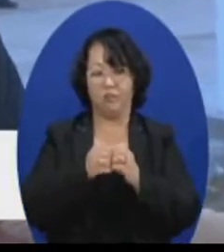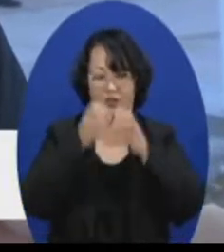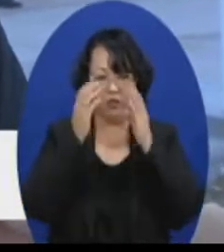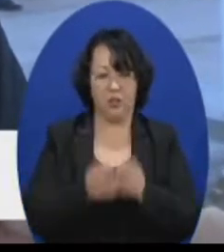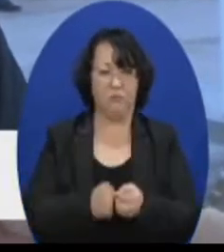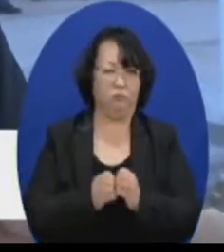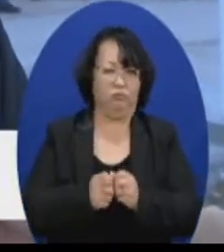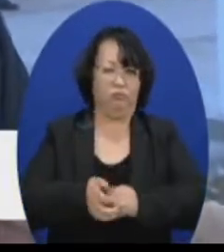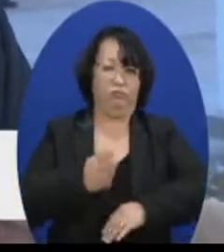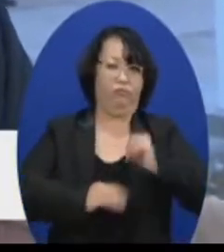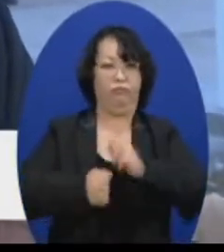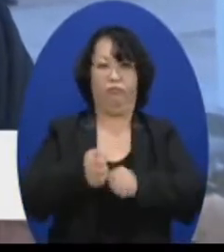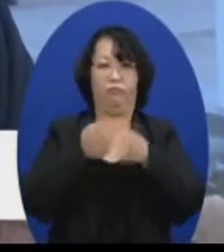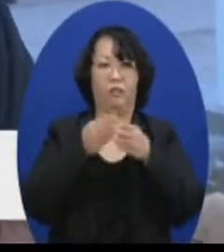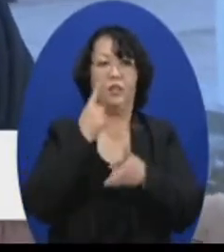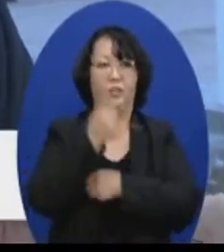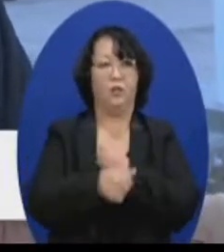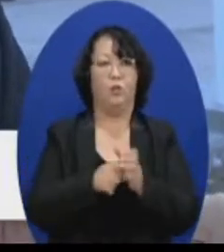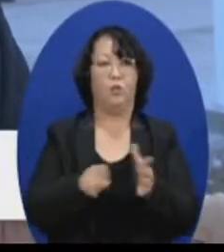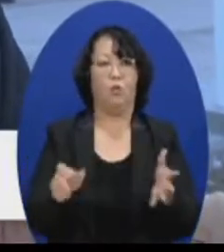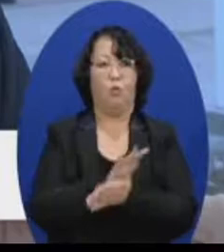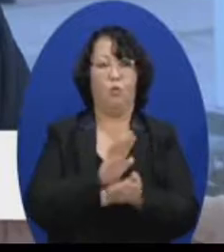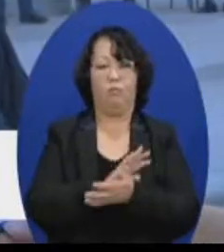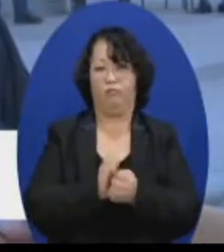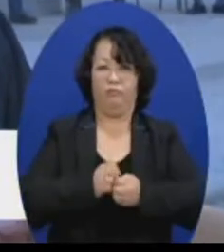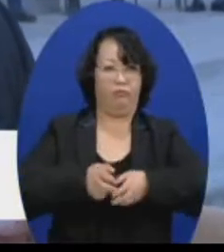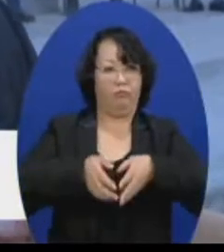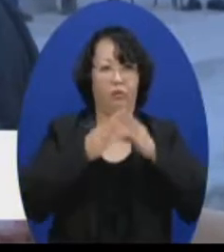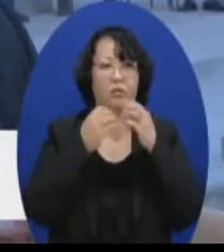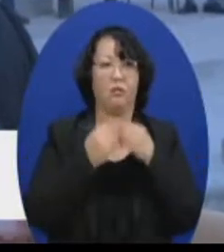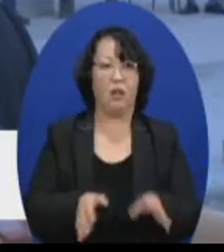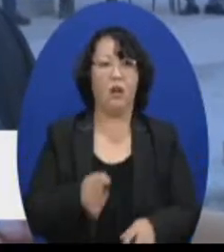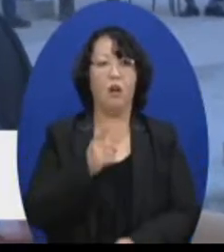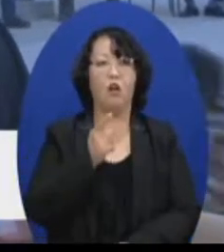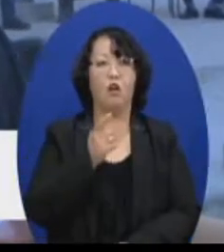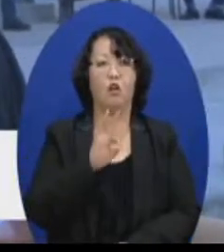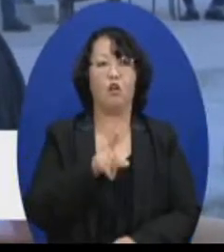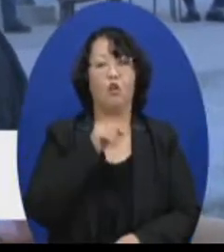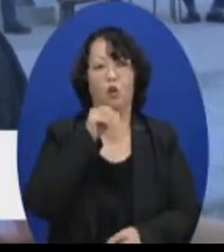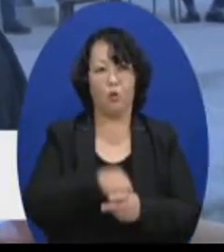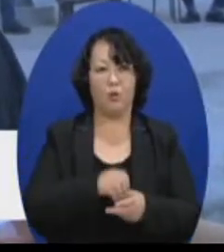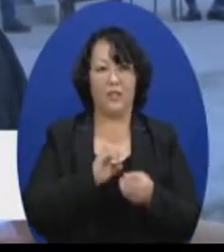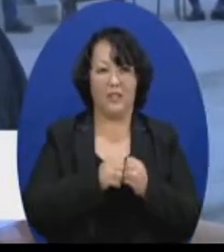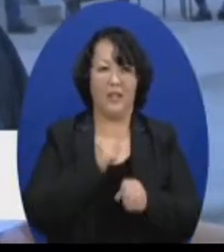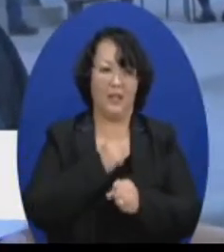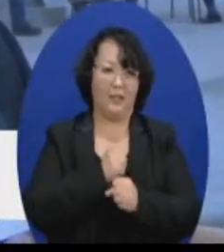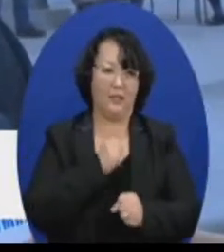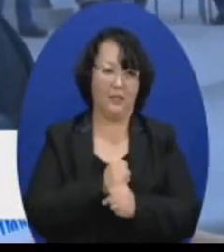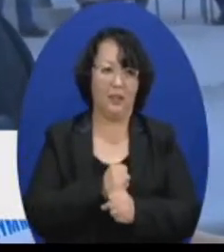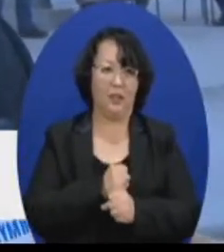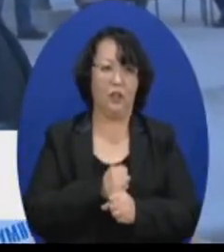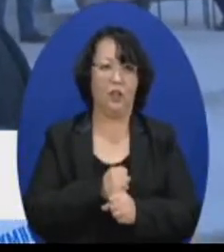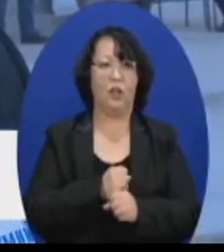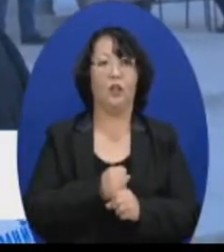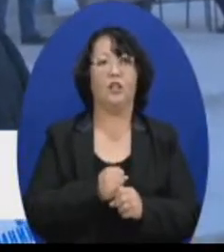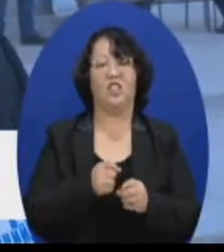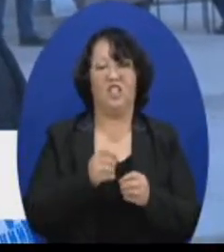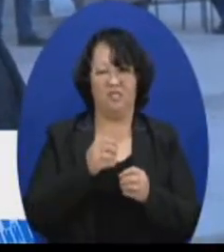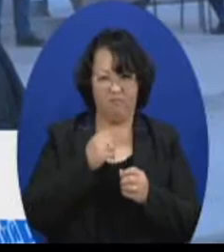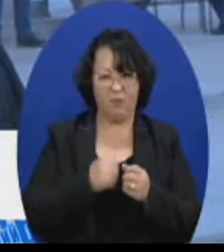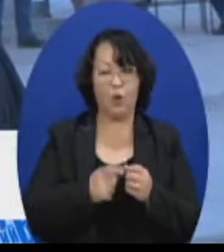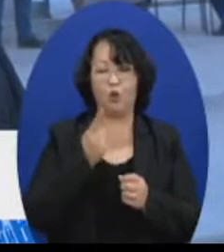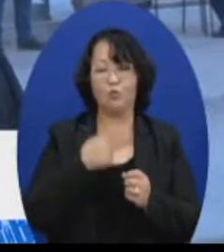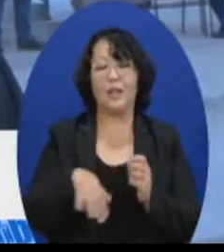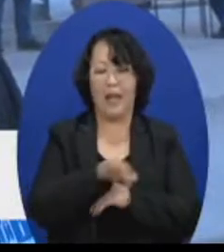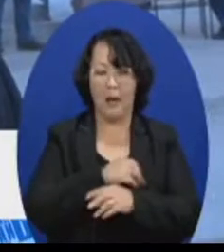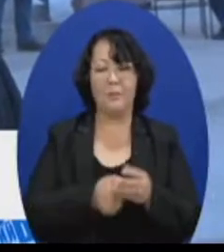шийдвэрлээд одоо нэг жилийн дотор барьж ашиглалтанд оруулж байна. Хөрөнгө оруулалттай ажлууд бол төсөлд амжилт маань баггүй хэвчэж байгаа.